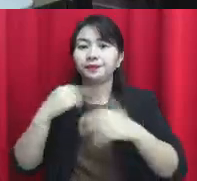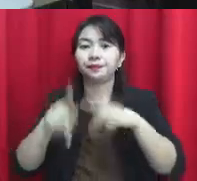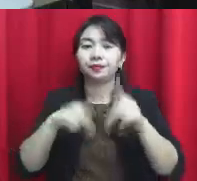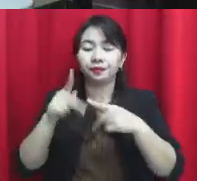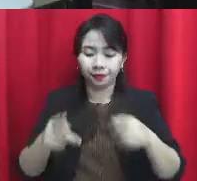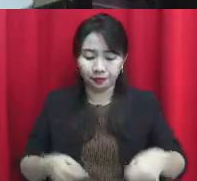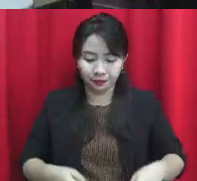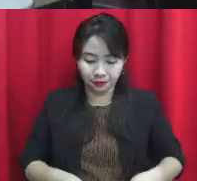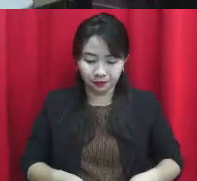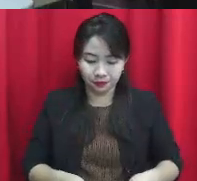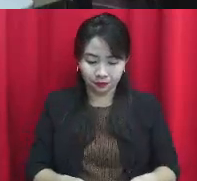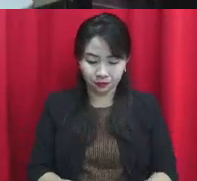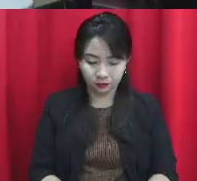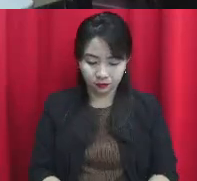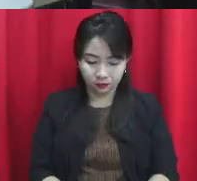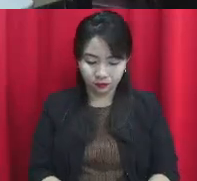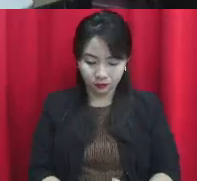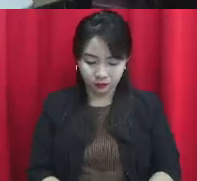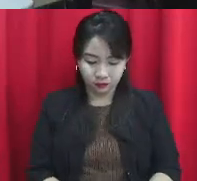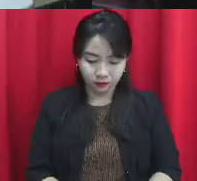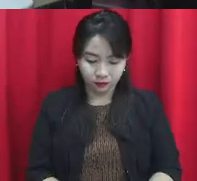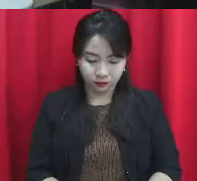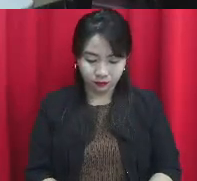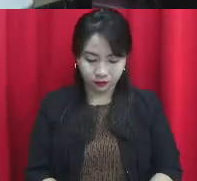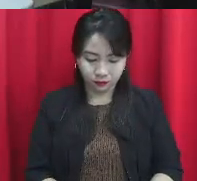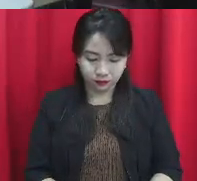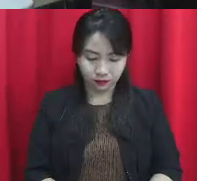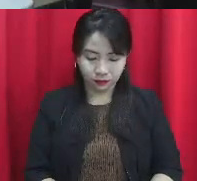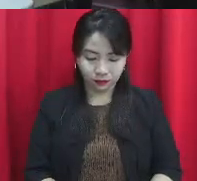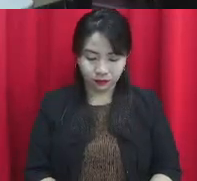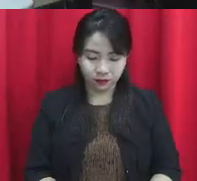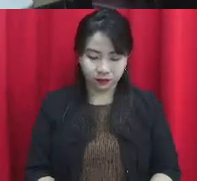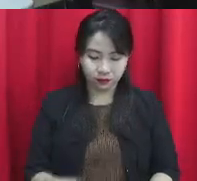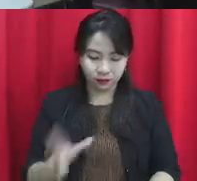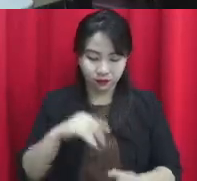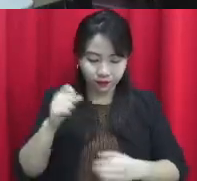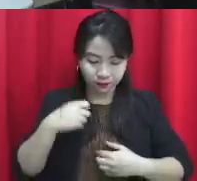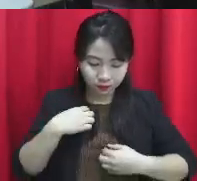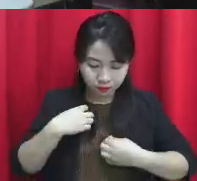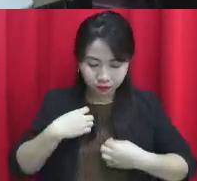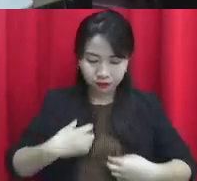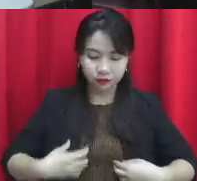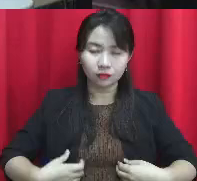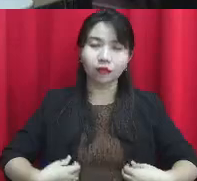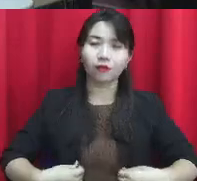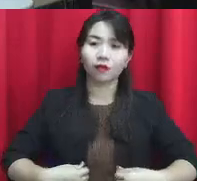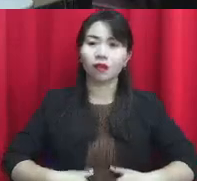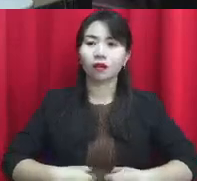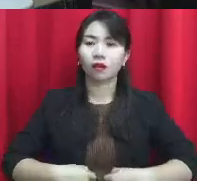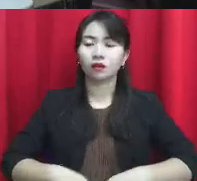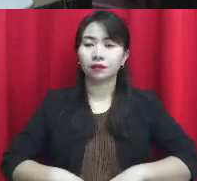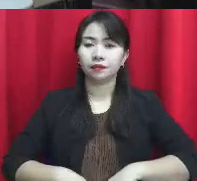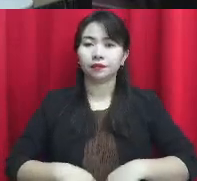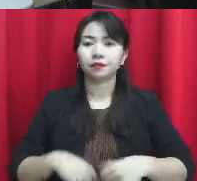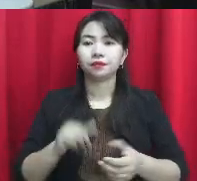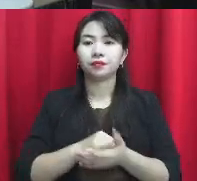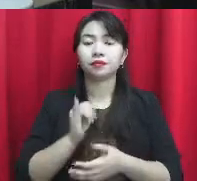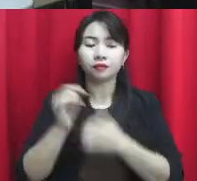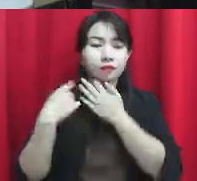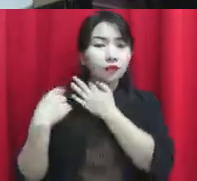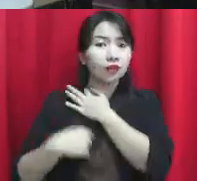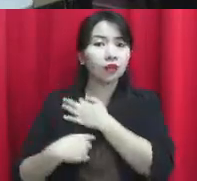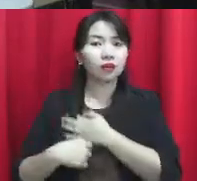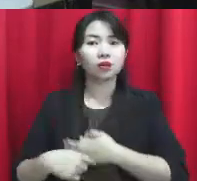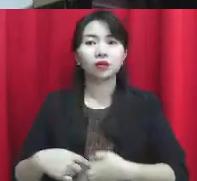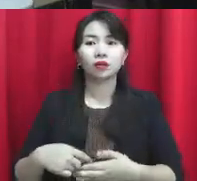bagay na kung saan Mas lalo pa nilang makikita na totoo nga ito pala yung Ito pala yung napag-aralan ko ito pala yung natutunan ko